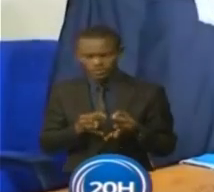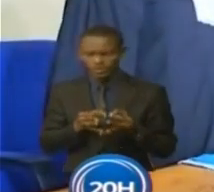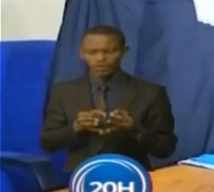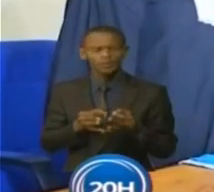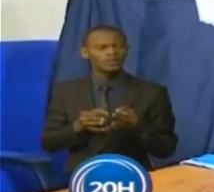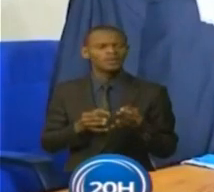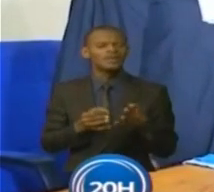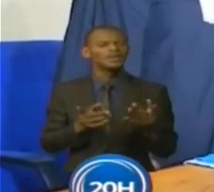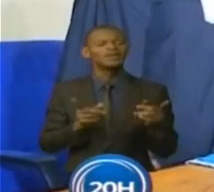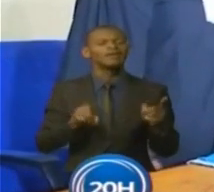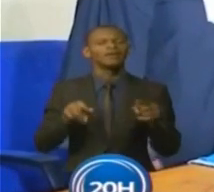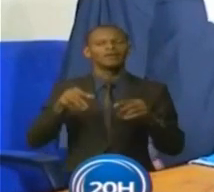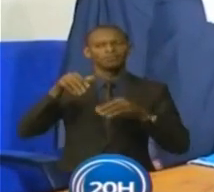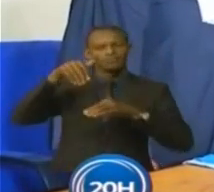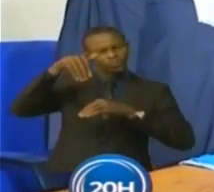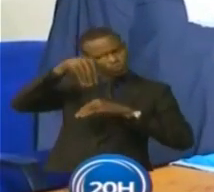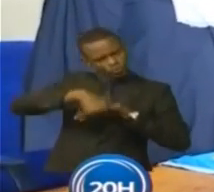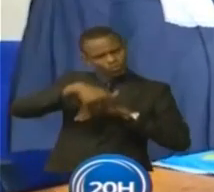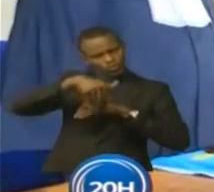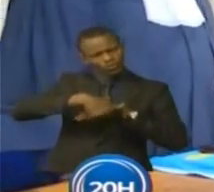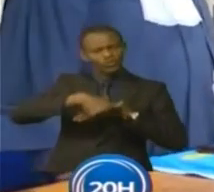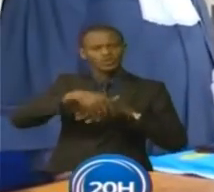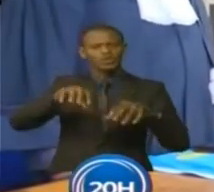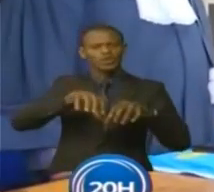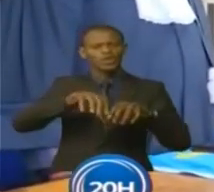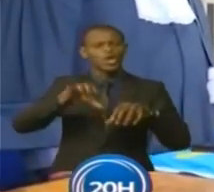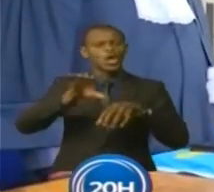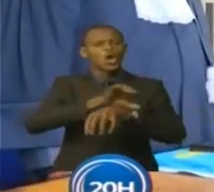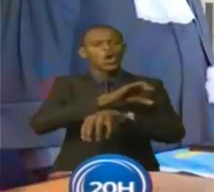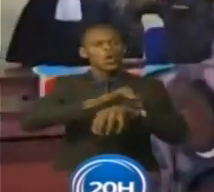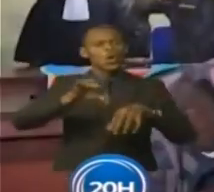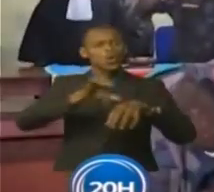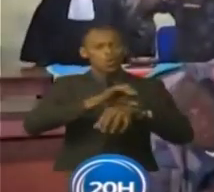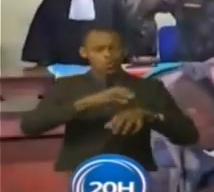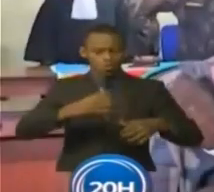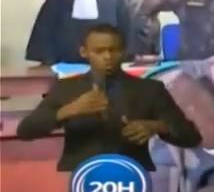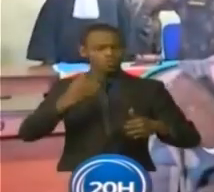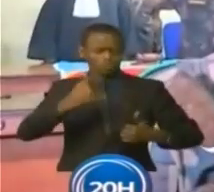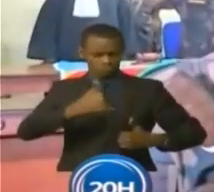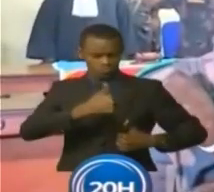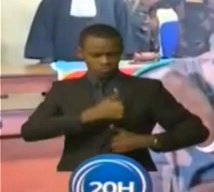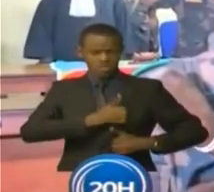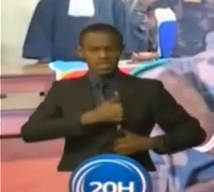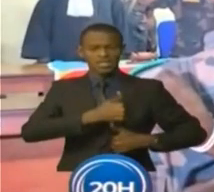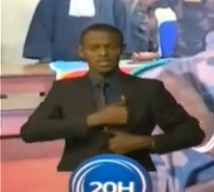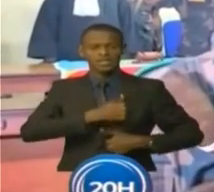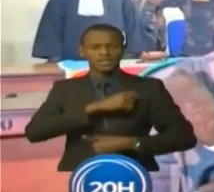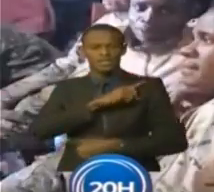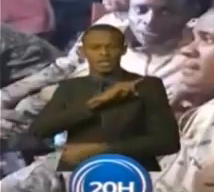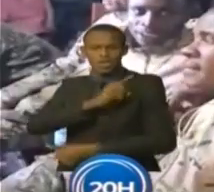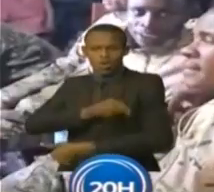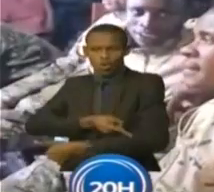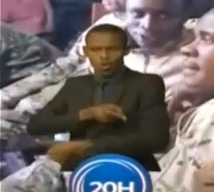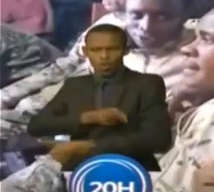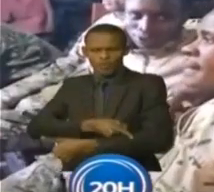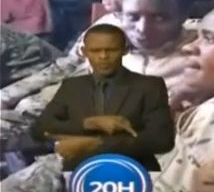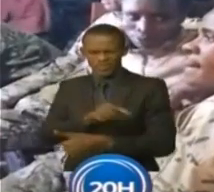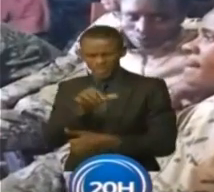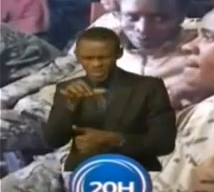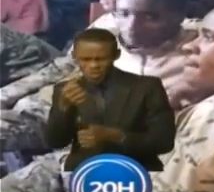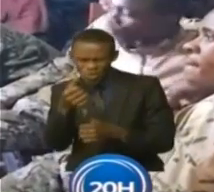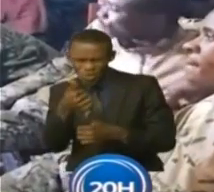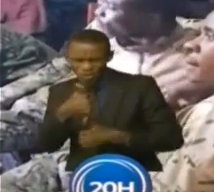la cour militaire garnison des Goma, le verdict a solennellement déclaré l'acquittement du lieutenant-colonel